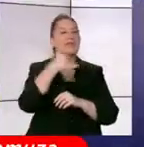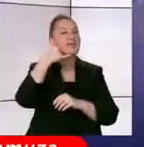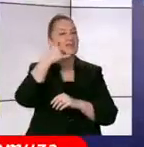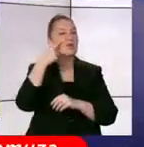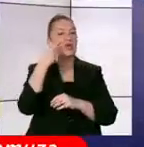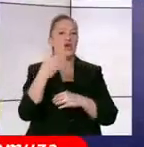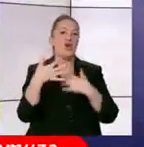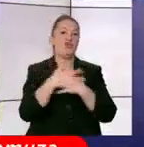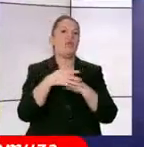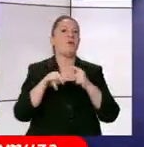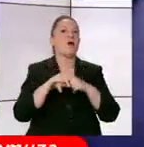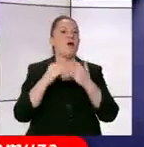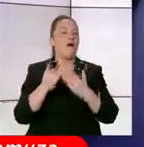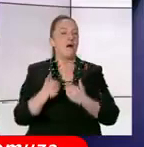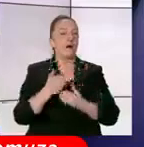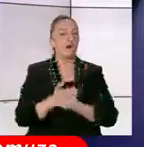Hakan.